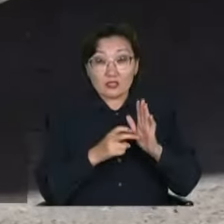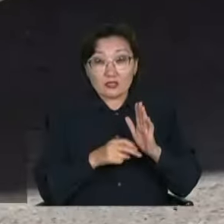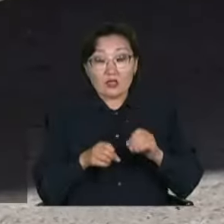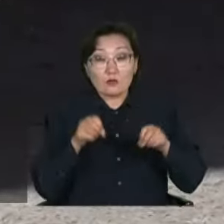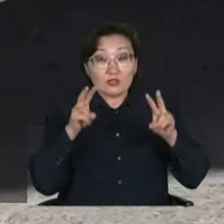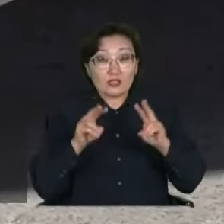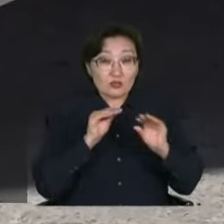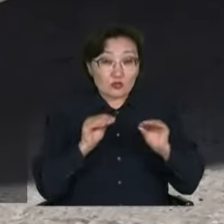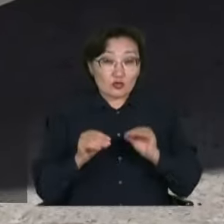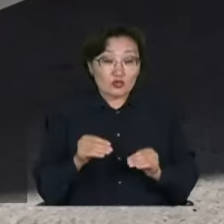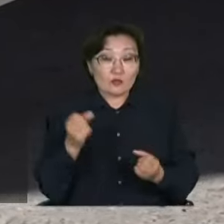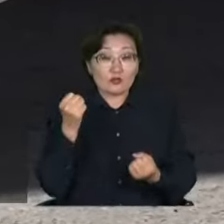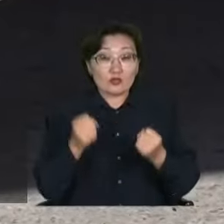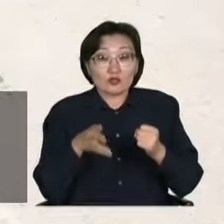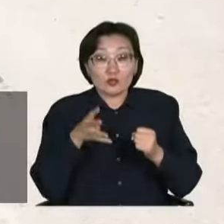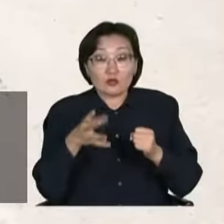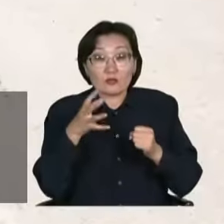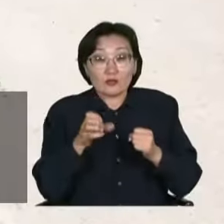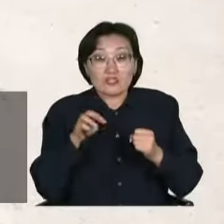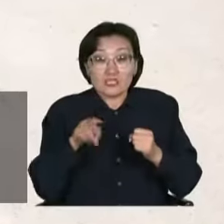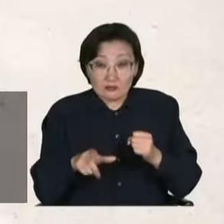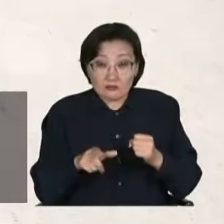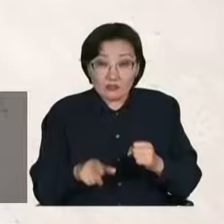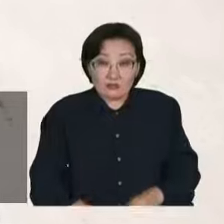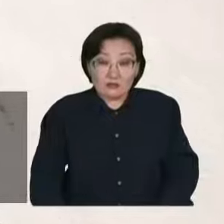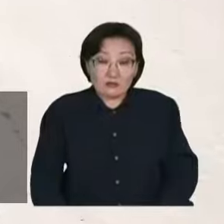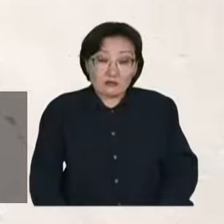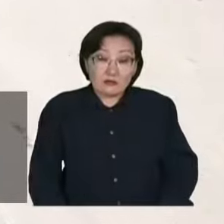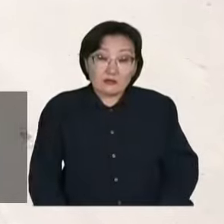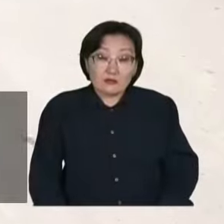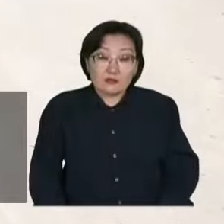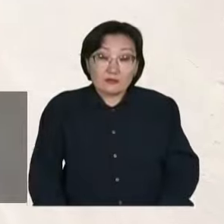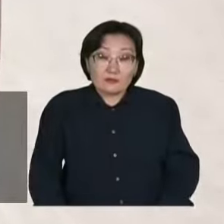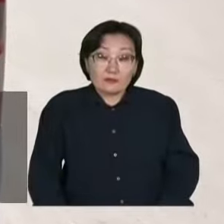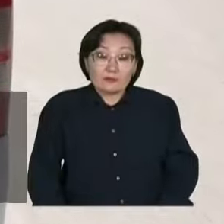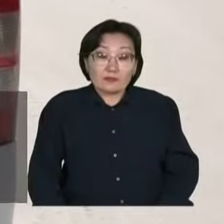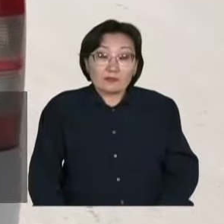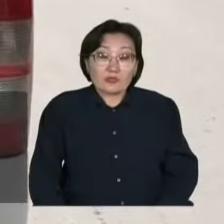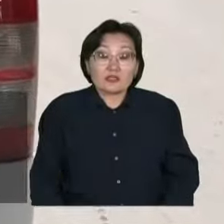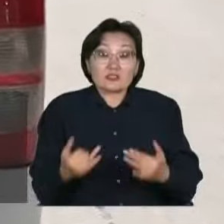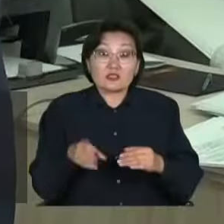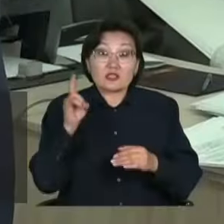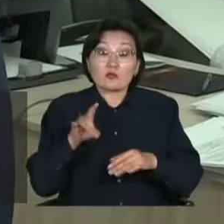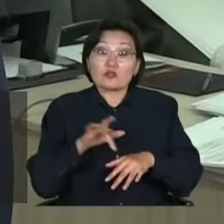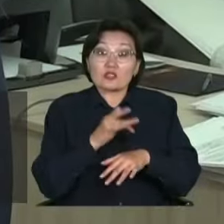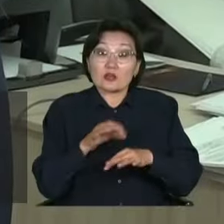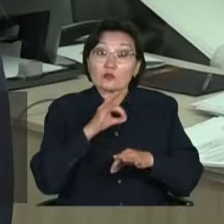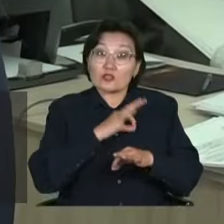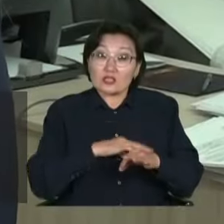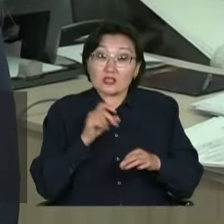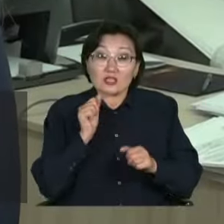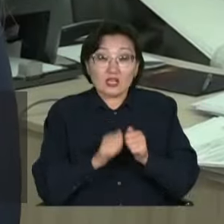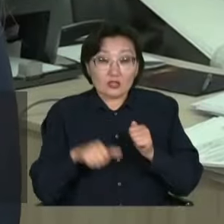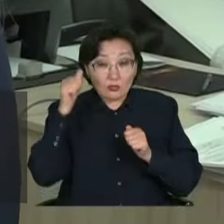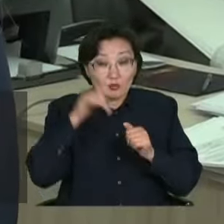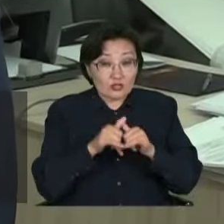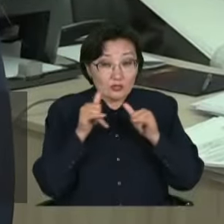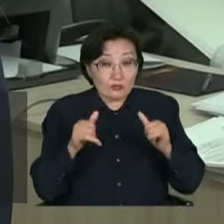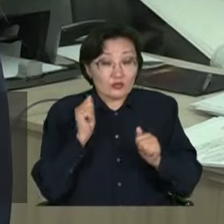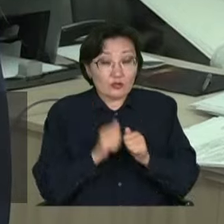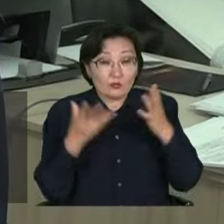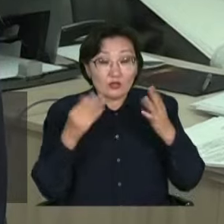арнайы жабдықталған көліктер үшін 4500 теңге. Количество услуга получателей каждым днем растет. Такси қызметін тұтынатындар күн санап артып жатыр.